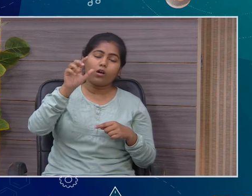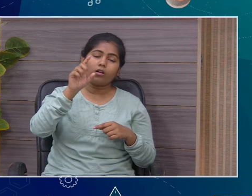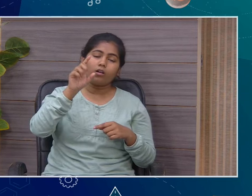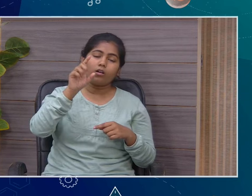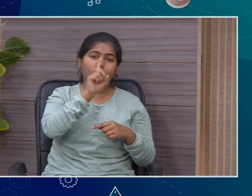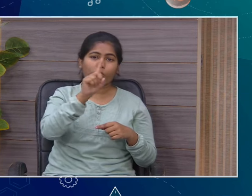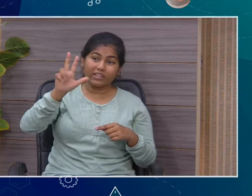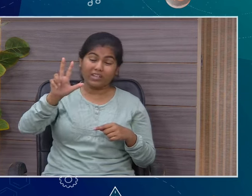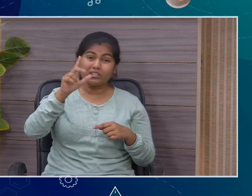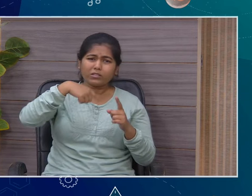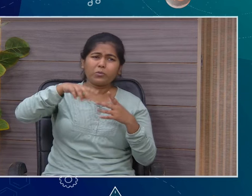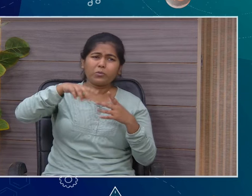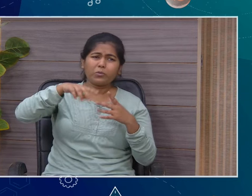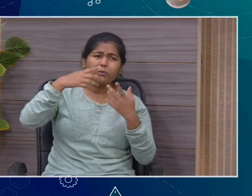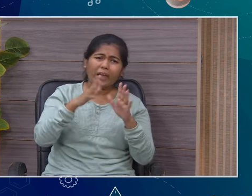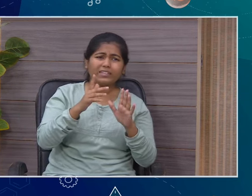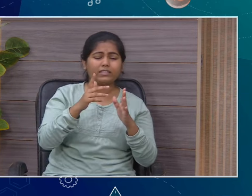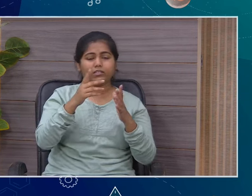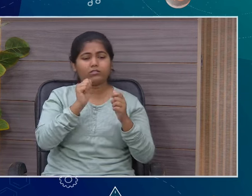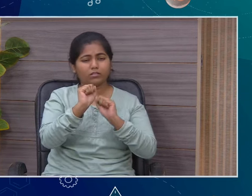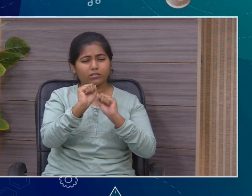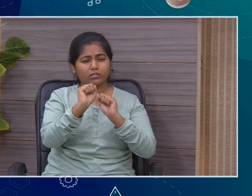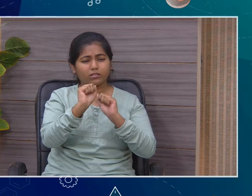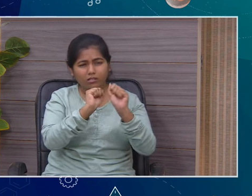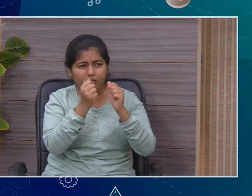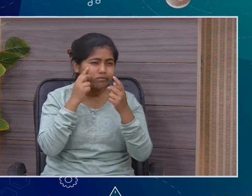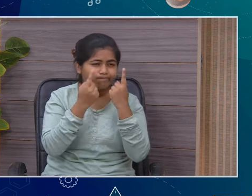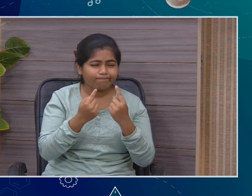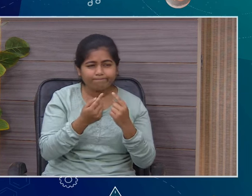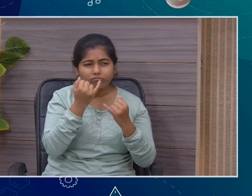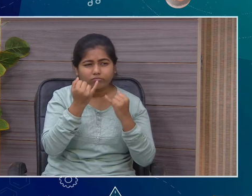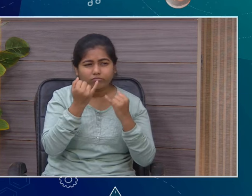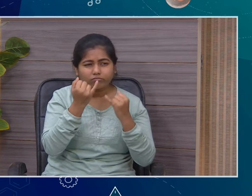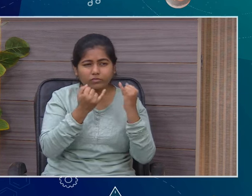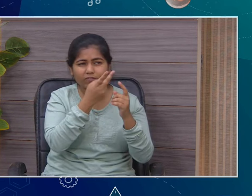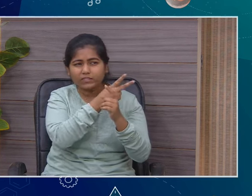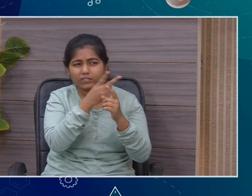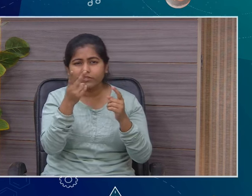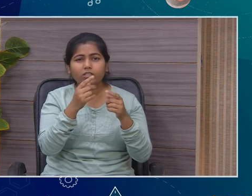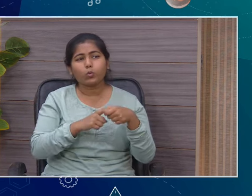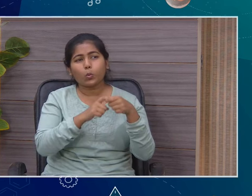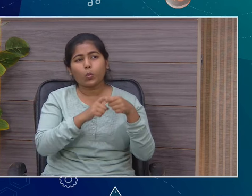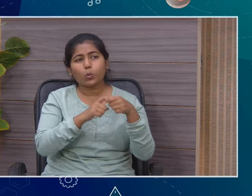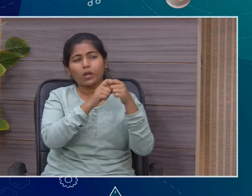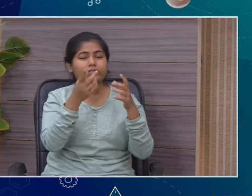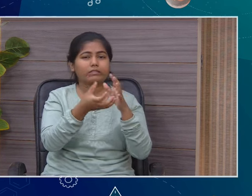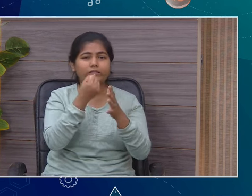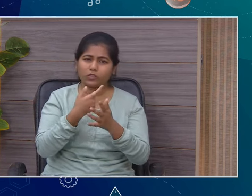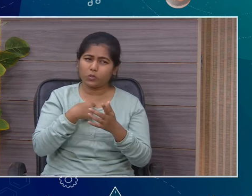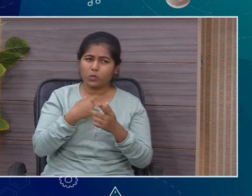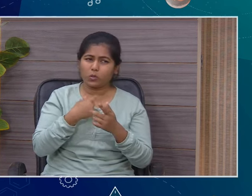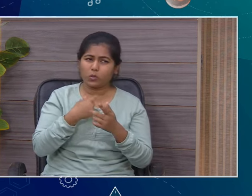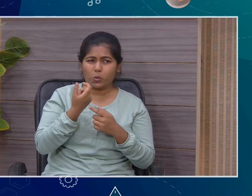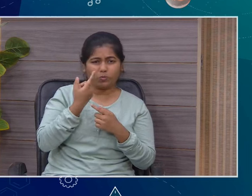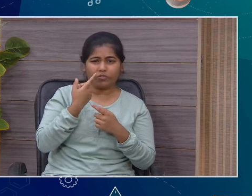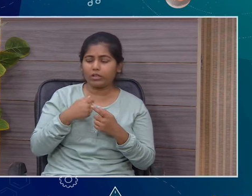प्रॉपर्टीज, केमिकल, फिजिकल, ये कैसे दिखते हैं, इन सबके बारे में क्या आप अलग अलग याद कर पाएंगे? मुझे लग रहा है कि आप मुझे क्लास से बाहर निकाल देंगे